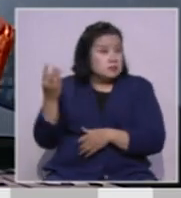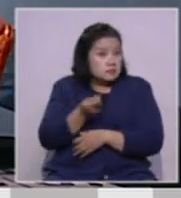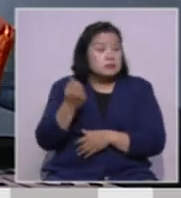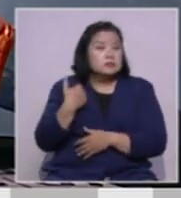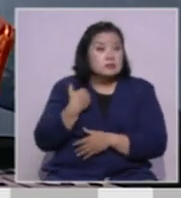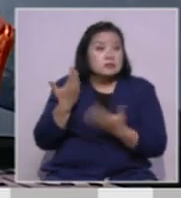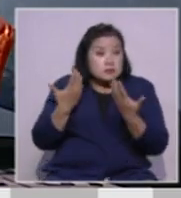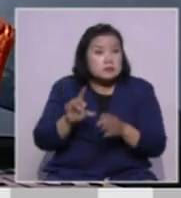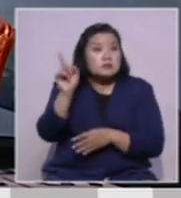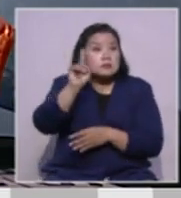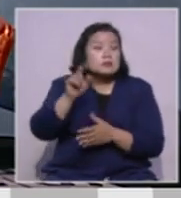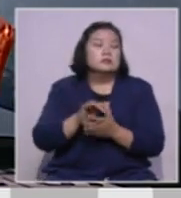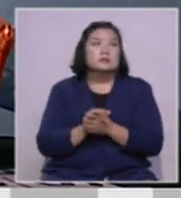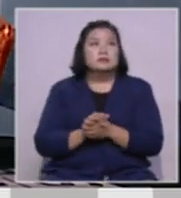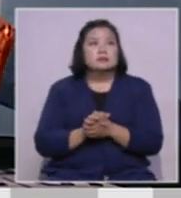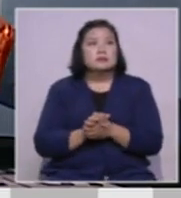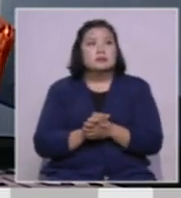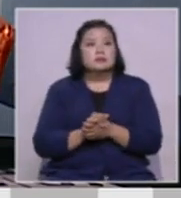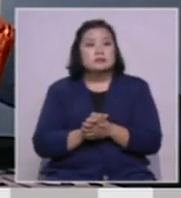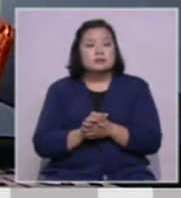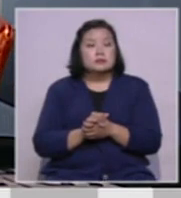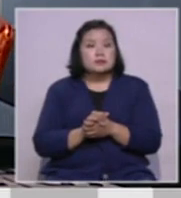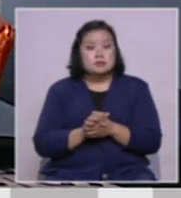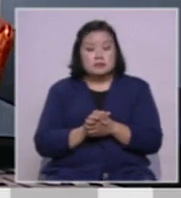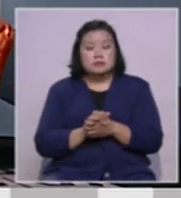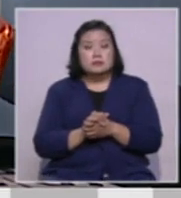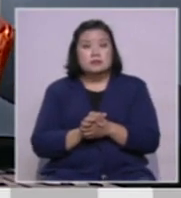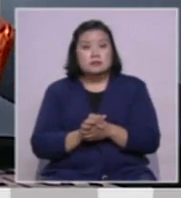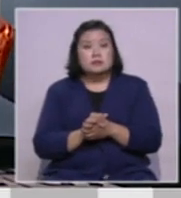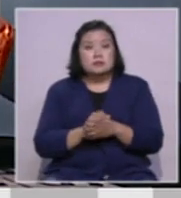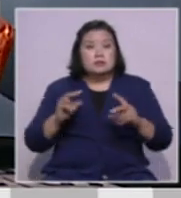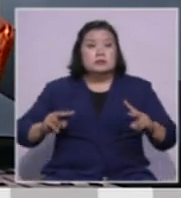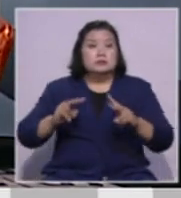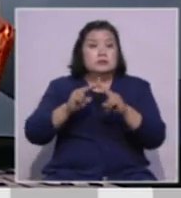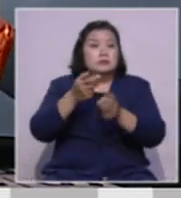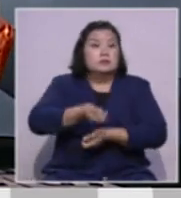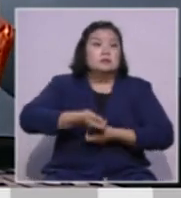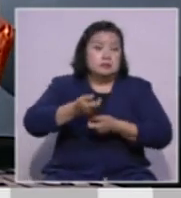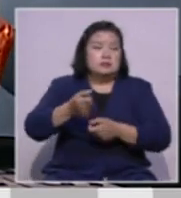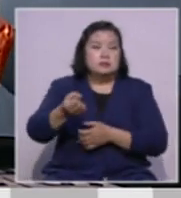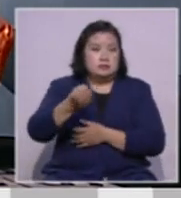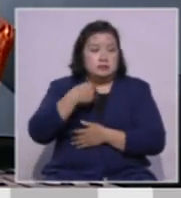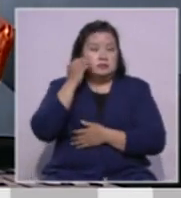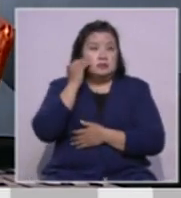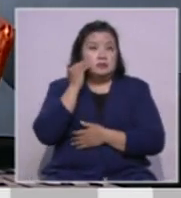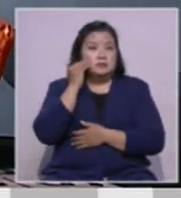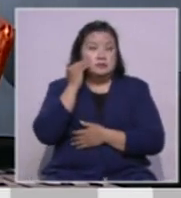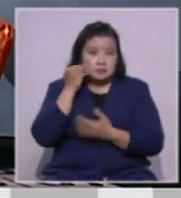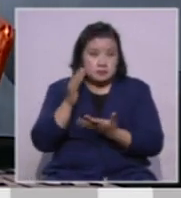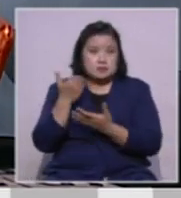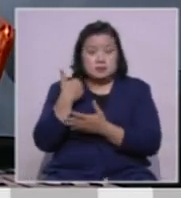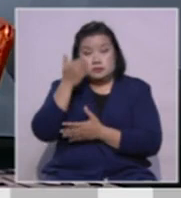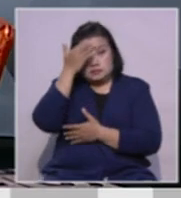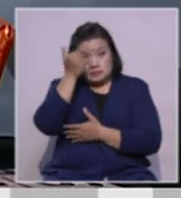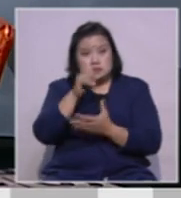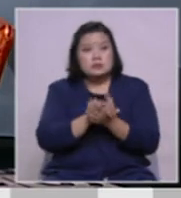ายงานข่าวยังบอกได้ซ้ำว่านะครับว่าข้อมูลของคนในกระทรวงเกษตรที่รัฐมนตรีในพักที่มีข้อมูลมากที่สุดคือพักช